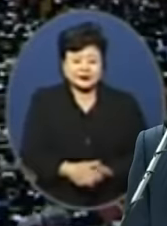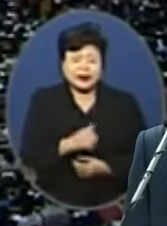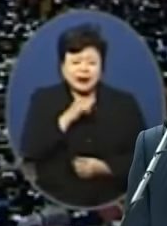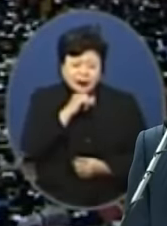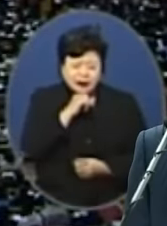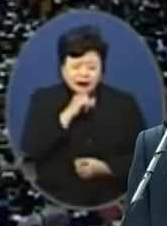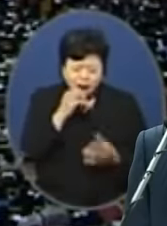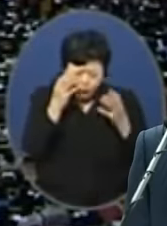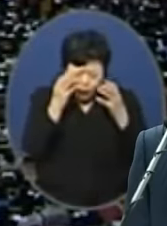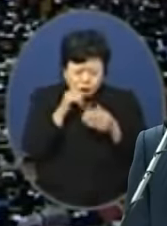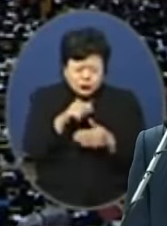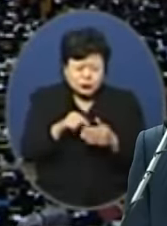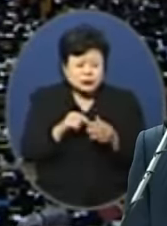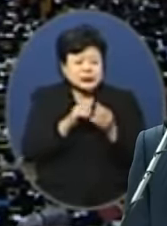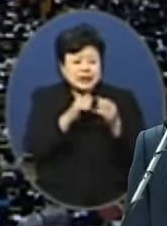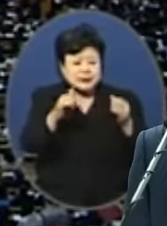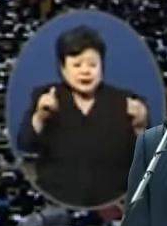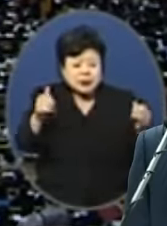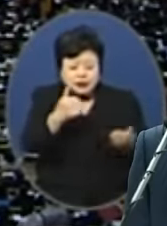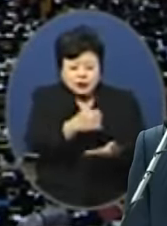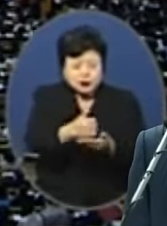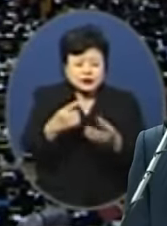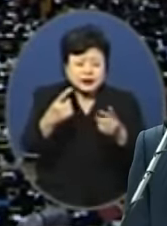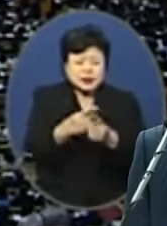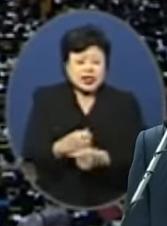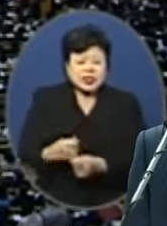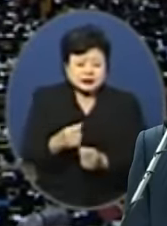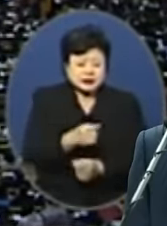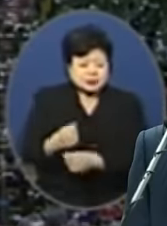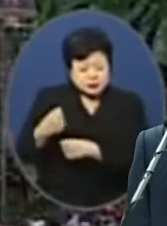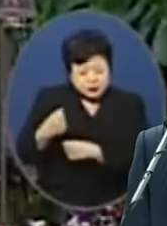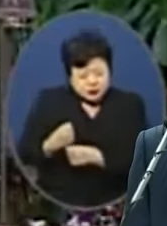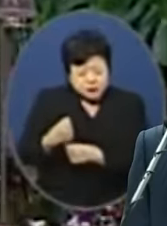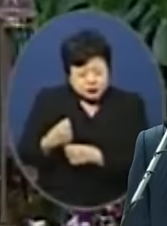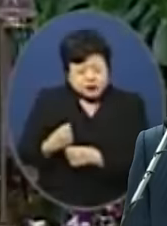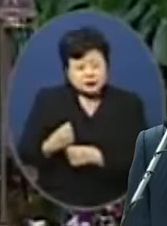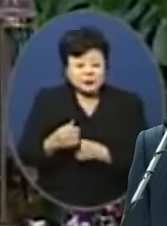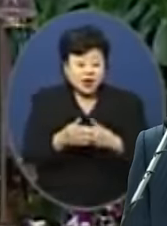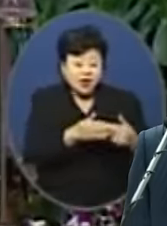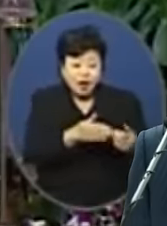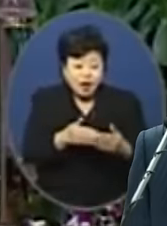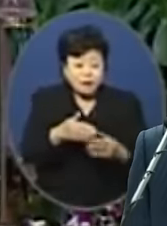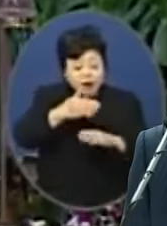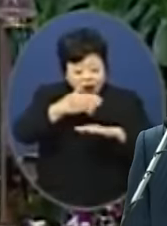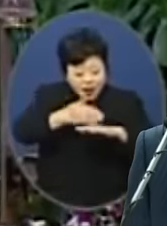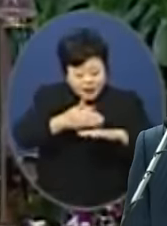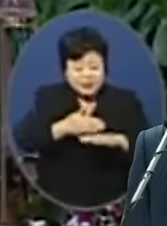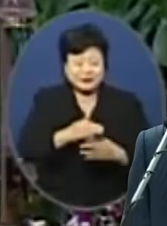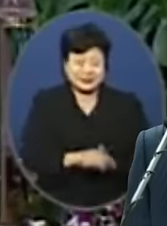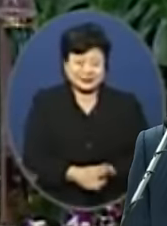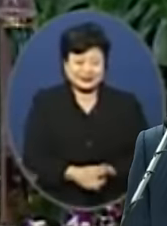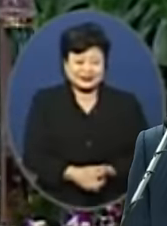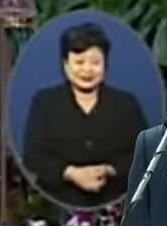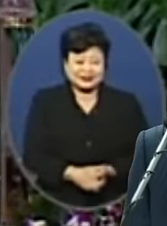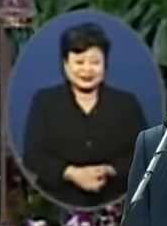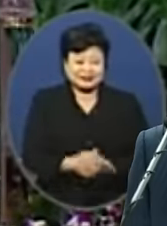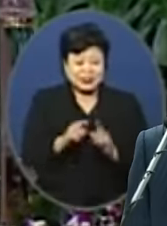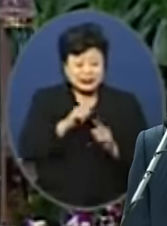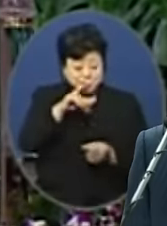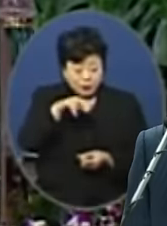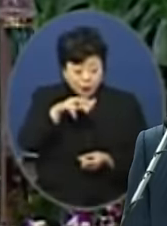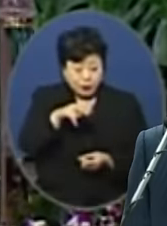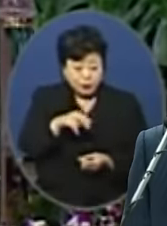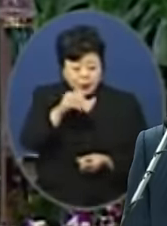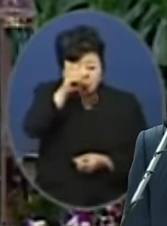가난과 고통 속에 사는 사람들이 주님이 대신 짐을 짊어져 주시는 것을 체험하고 감사했는지 모릅니다. 성경에는